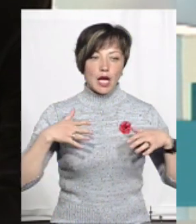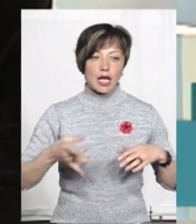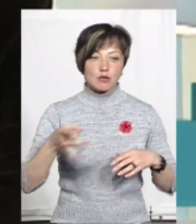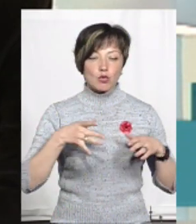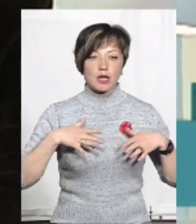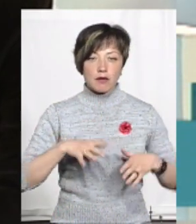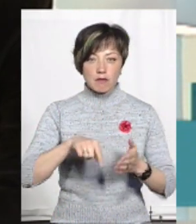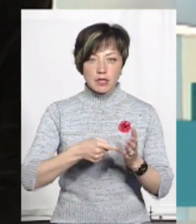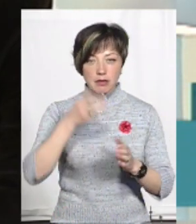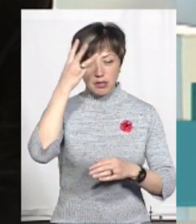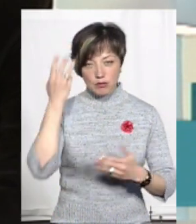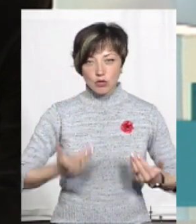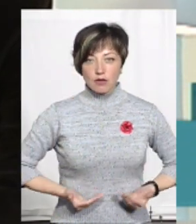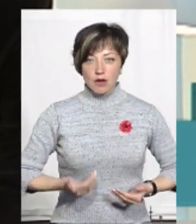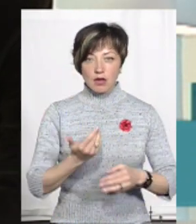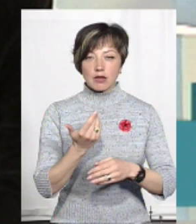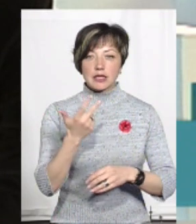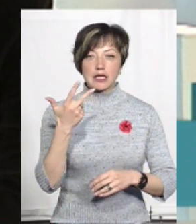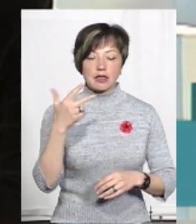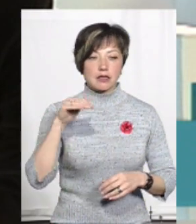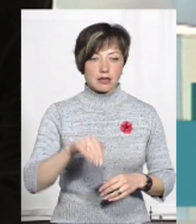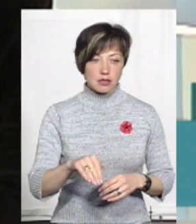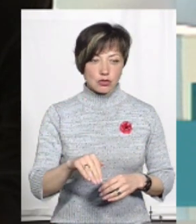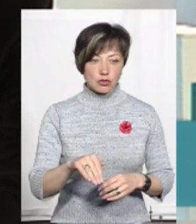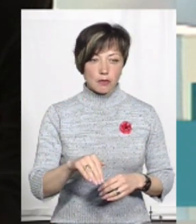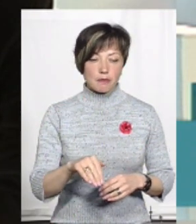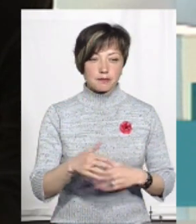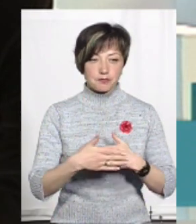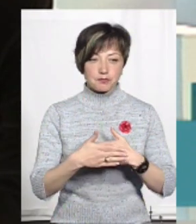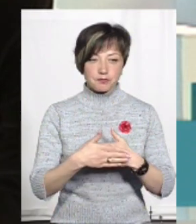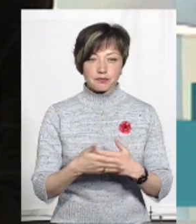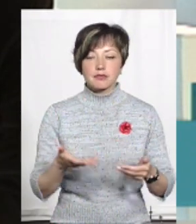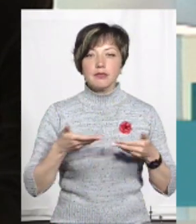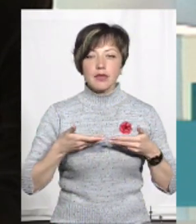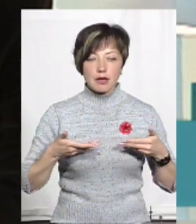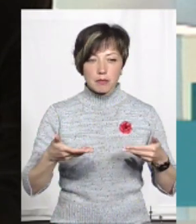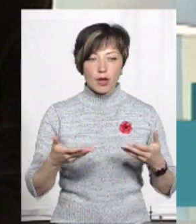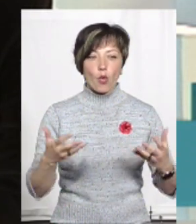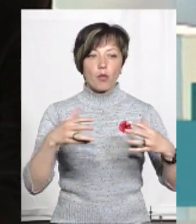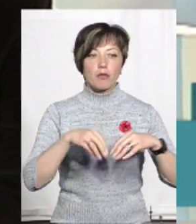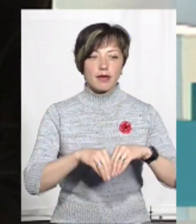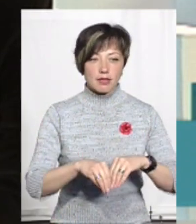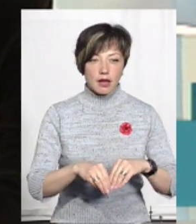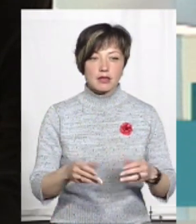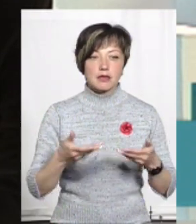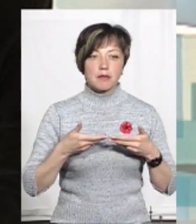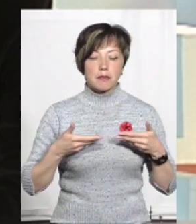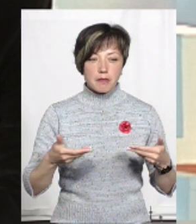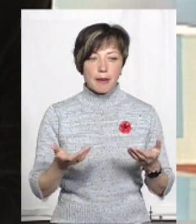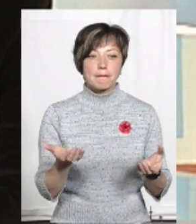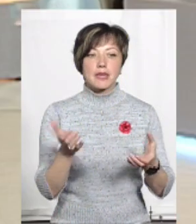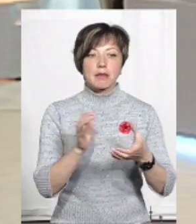У самому Хмельницькому проживає трошки більше 3 тисяч. Ми об'єдналися, як ви